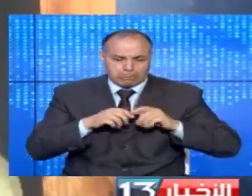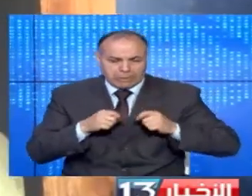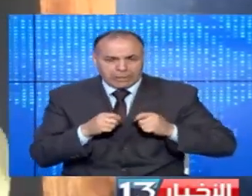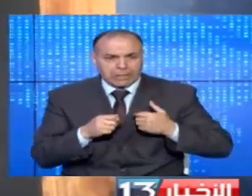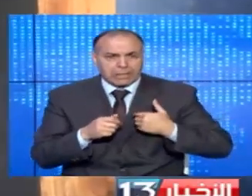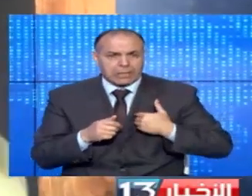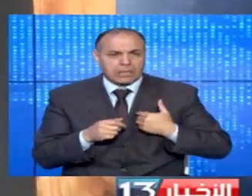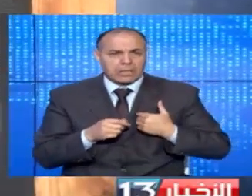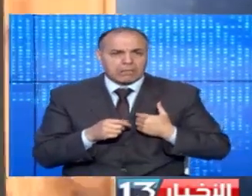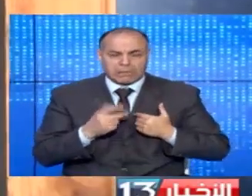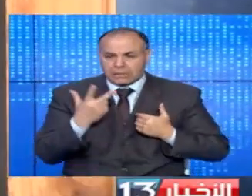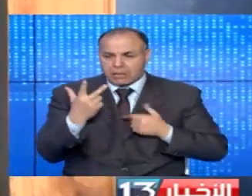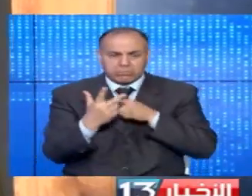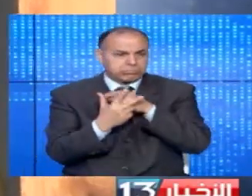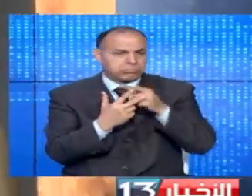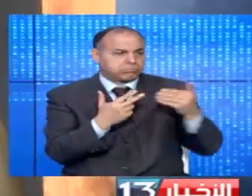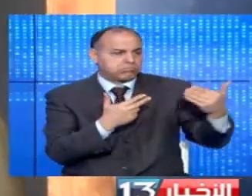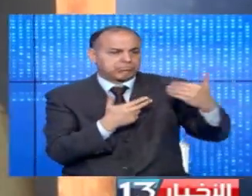ثلاثه